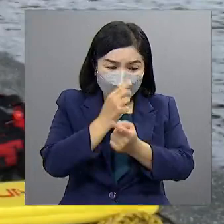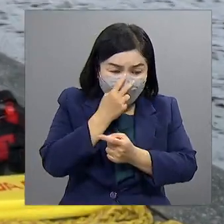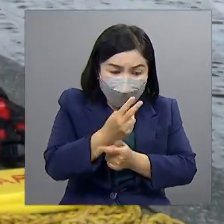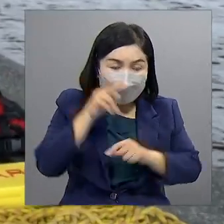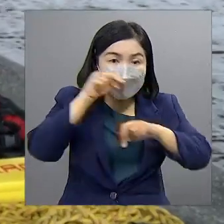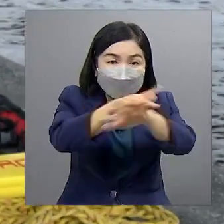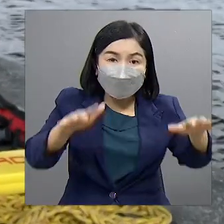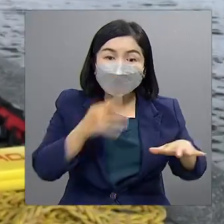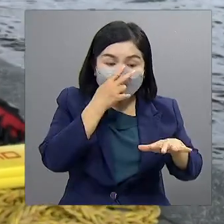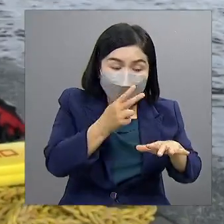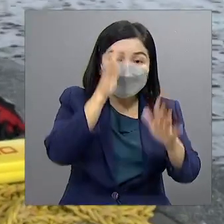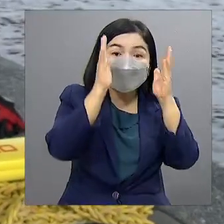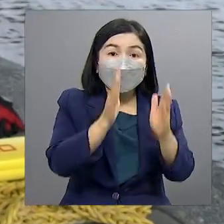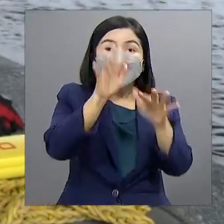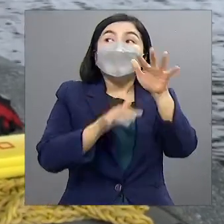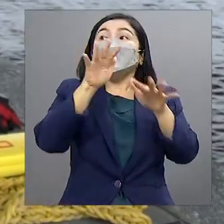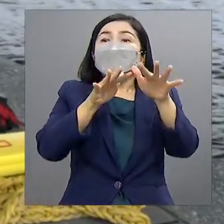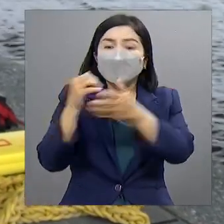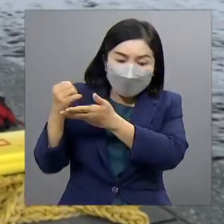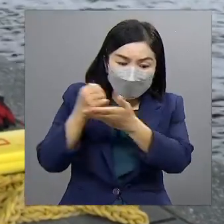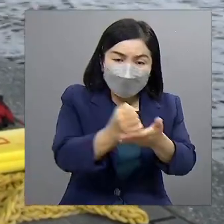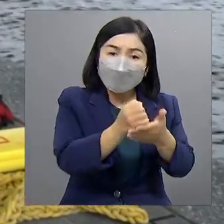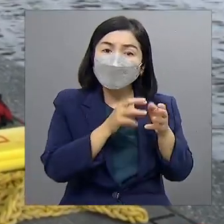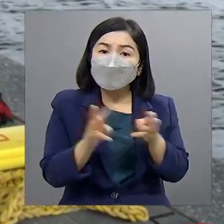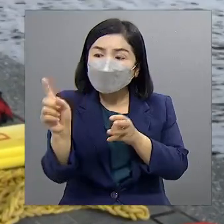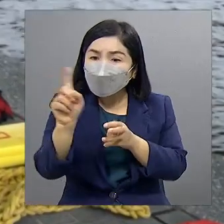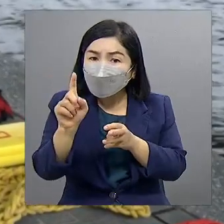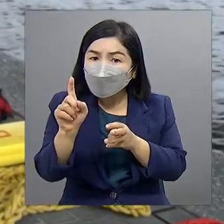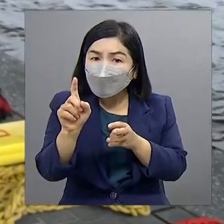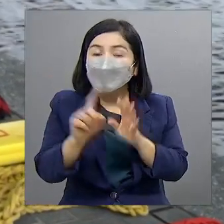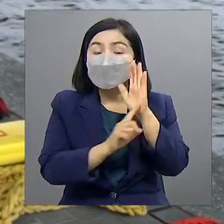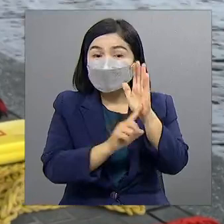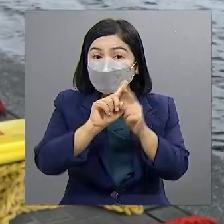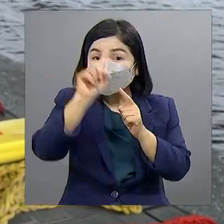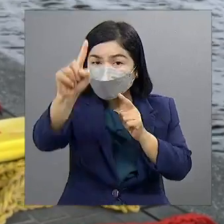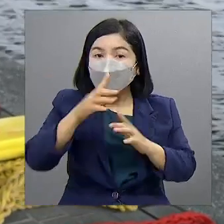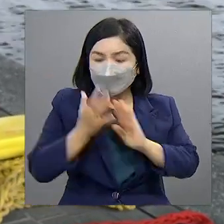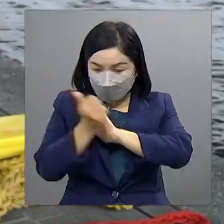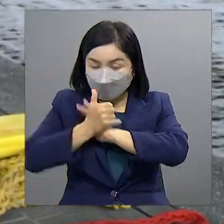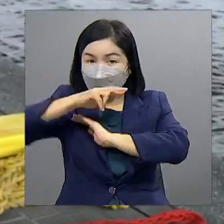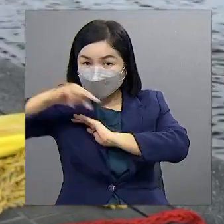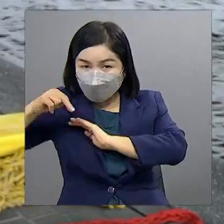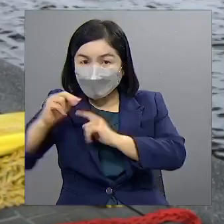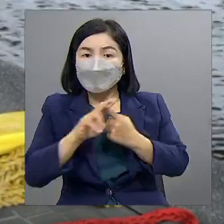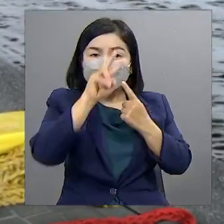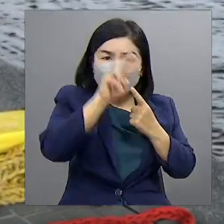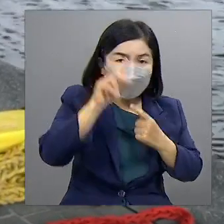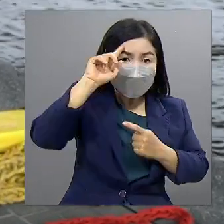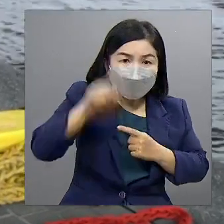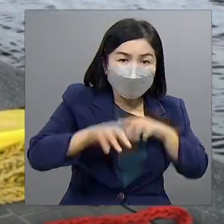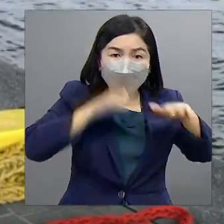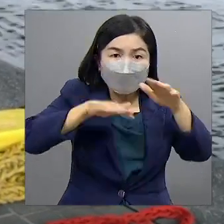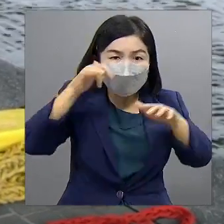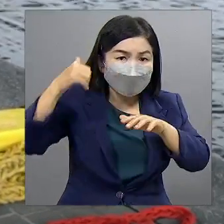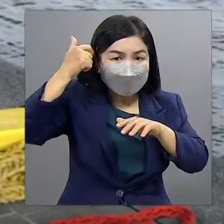เนี่ยเราควรจะต้องทำอย่างไรดีคะในกรณีที่1เราว่ายน้ำเป็น2เราว่ายน้ำไม่เป็นเราต้องทำยังไงบ้าง เอาเป็นประช